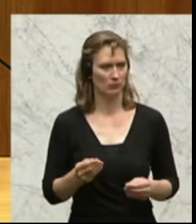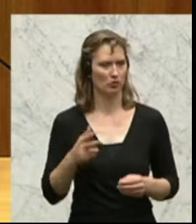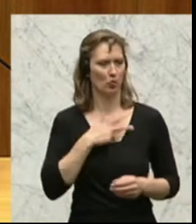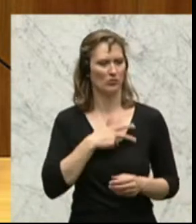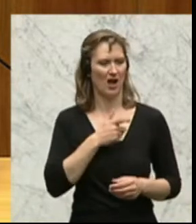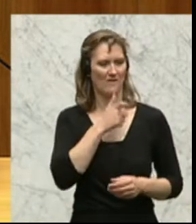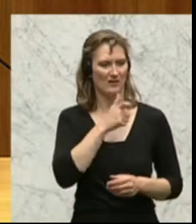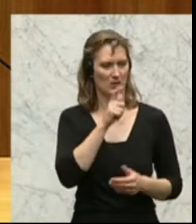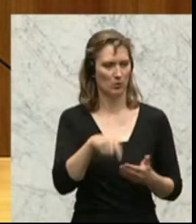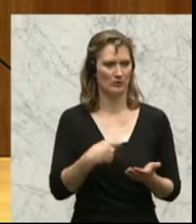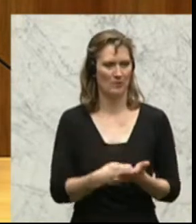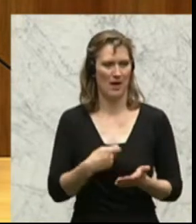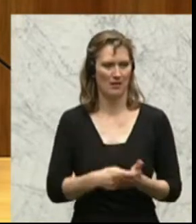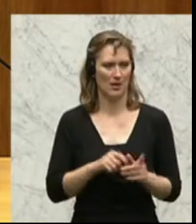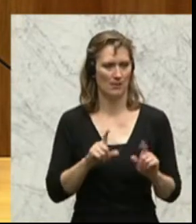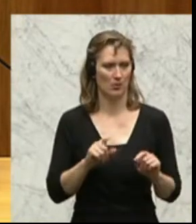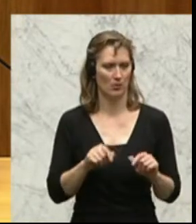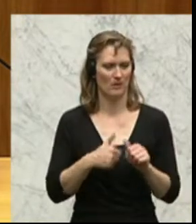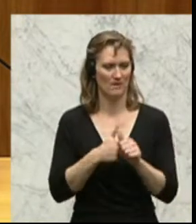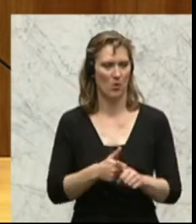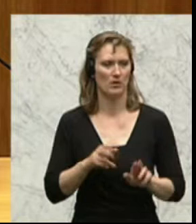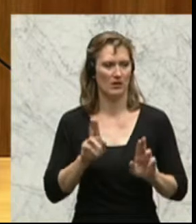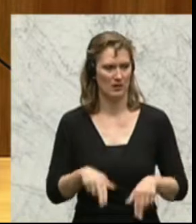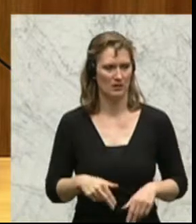Sozialversicherungsbeiträgen, das heißt in der Folge zu höheren